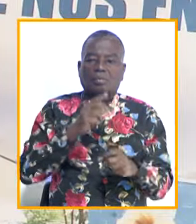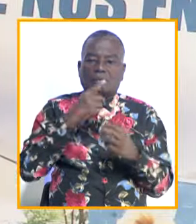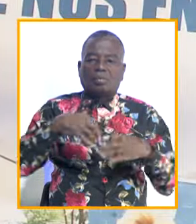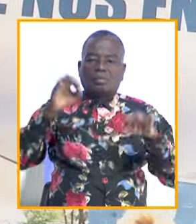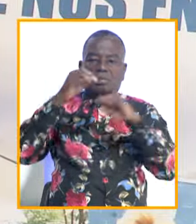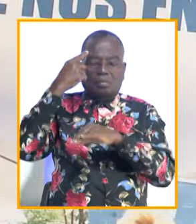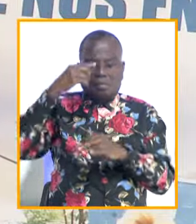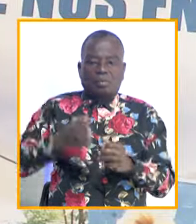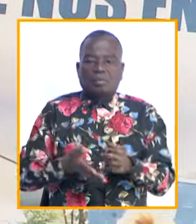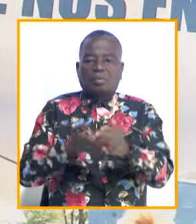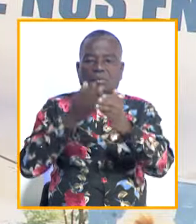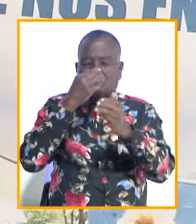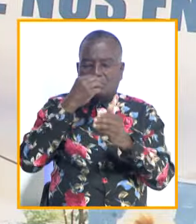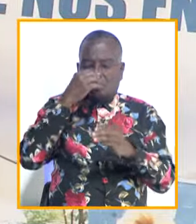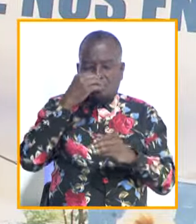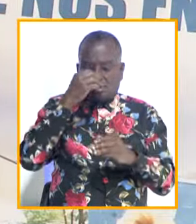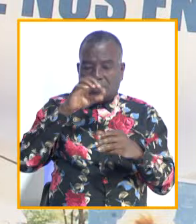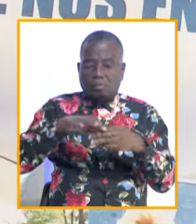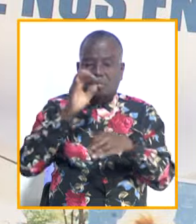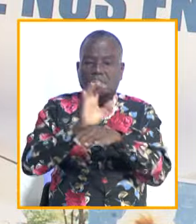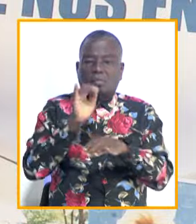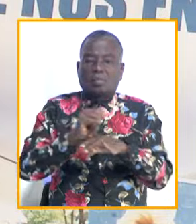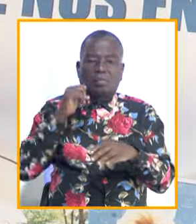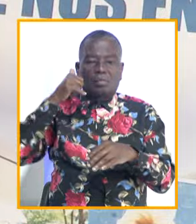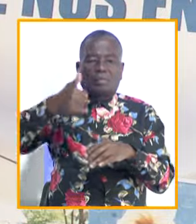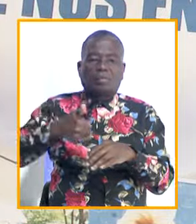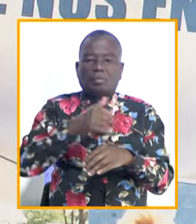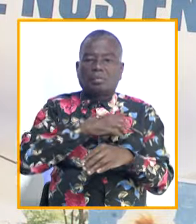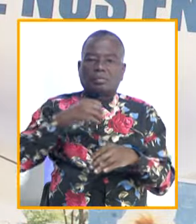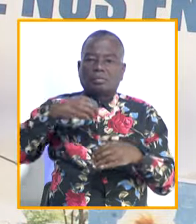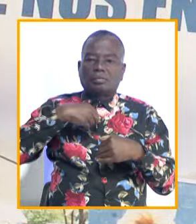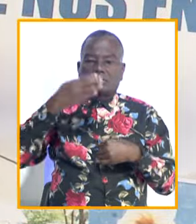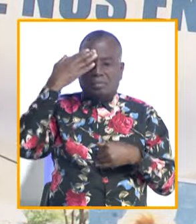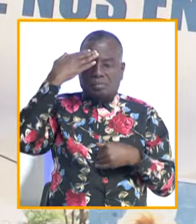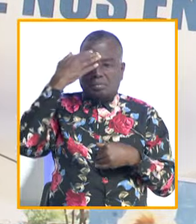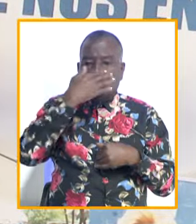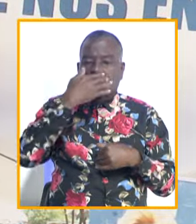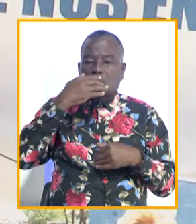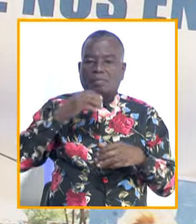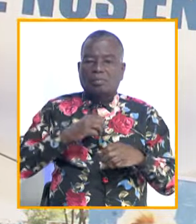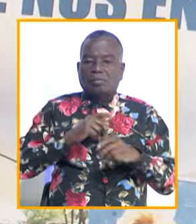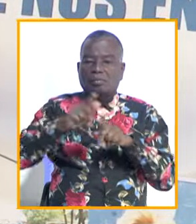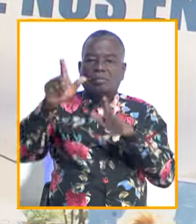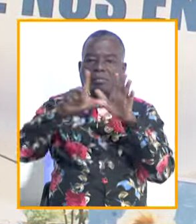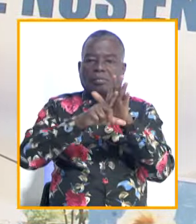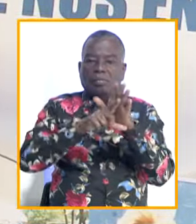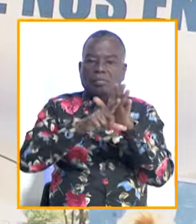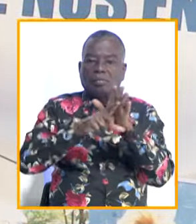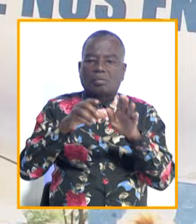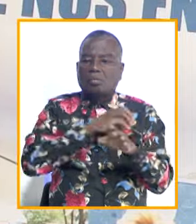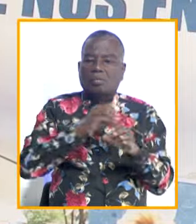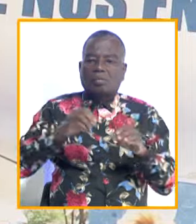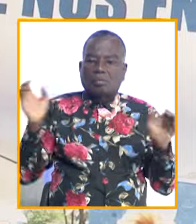pour accompagner les élites de la Côte d'Ivoire de demain. Je sais pouvoir compter sur votre professionnalisme et